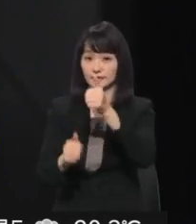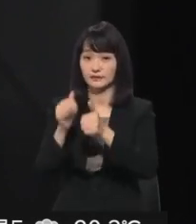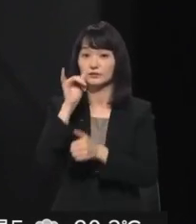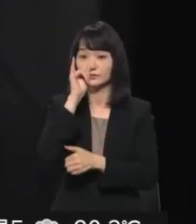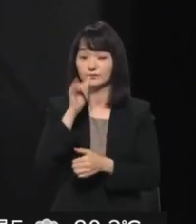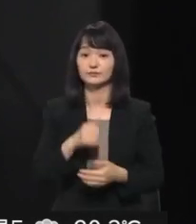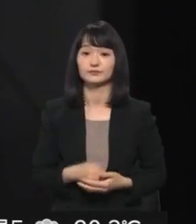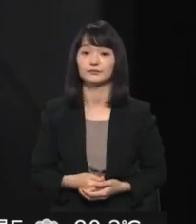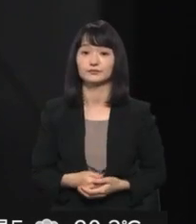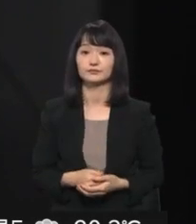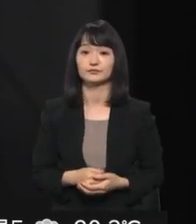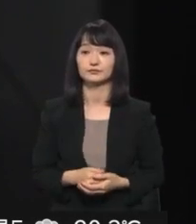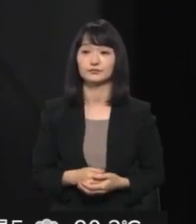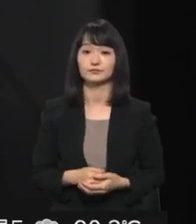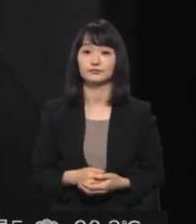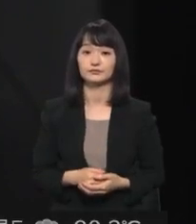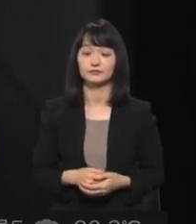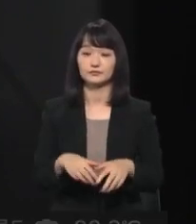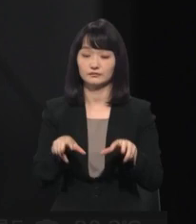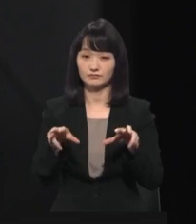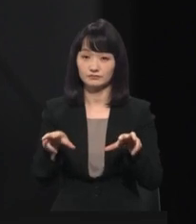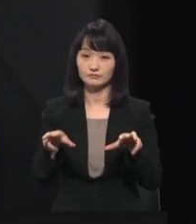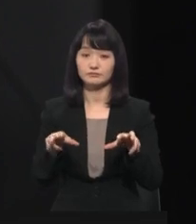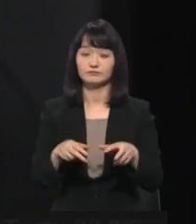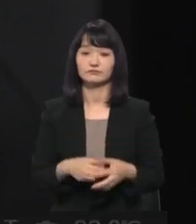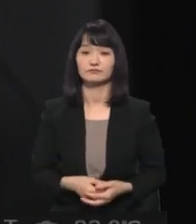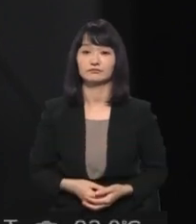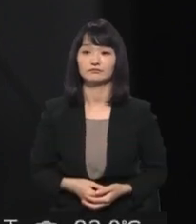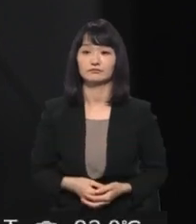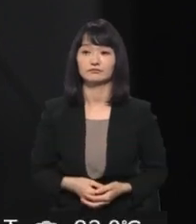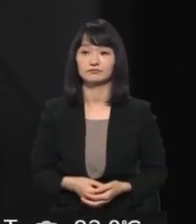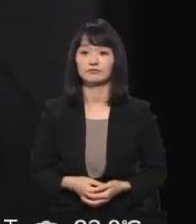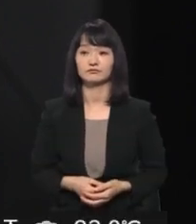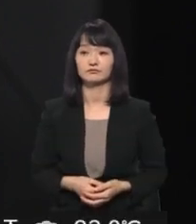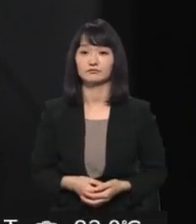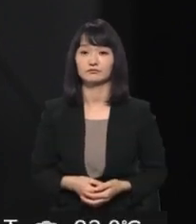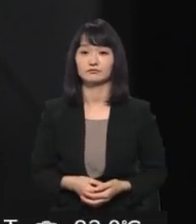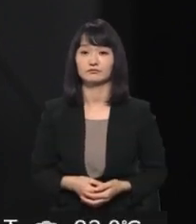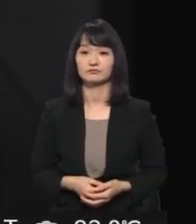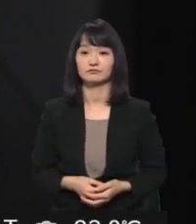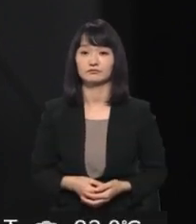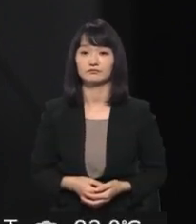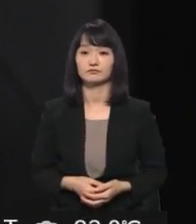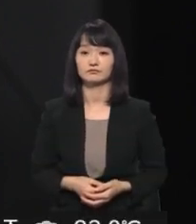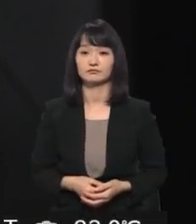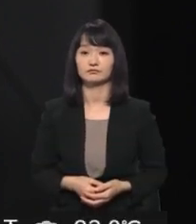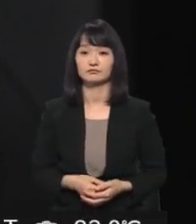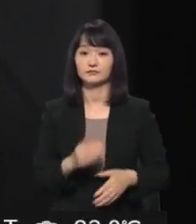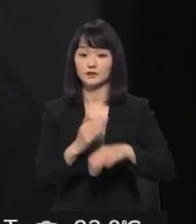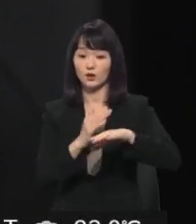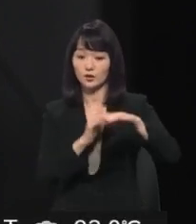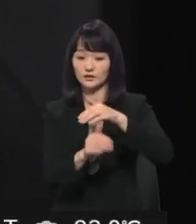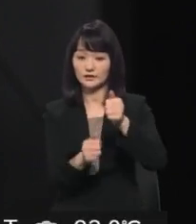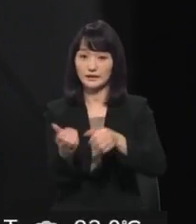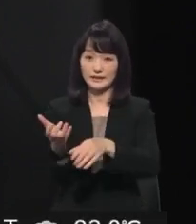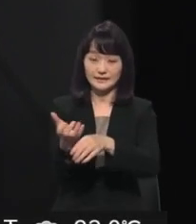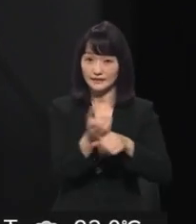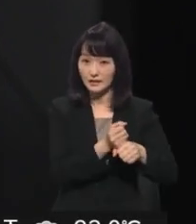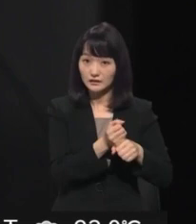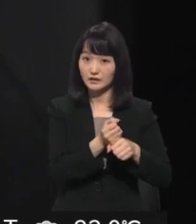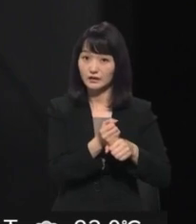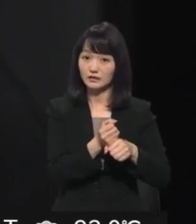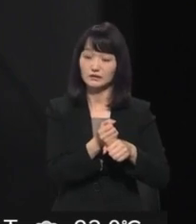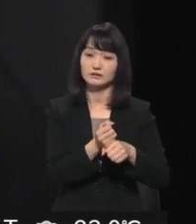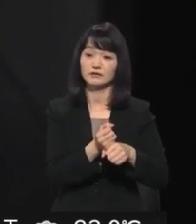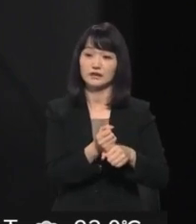예요 그런 측면에서 제가 보기에는 뭐 지금도 이제 몹 2대의 지금 당장 전당대회 하자는 뜻은 아닐 것 같고요 뭐 입장이 크게